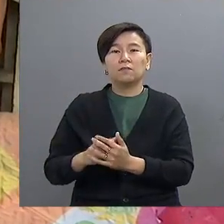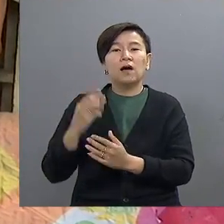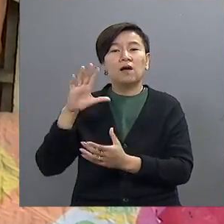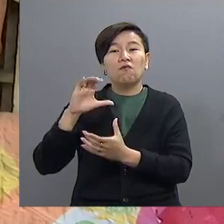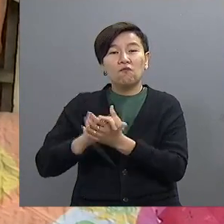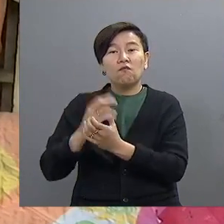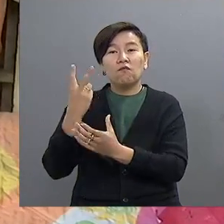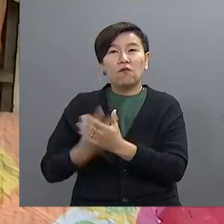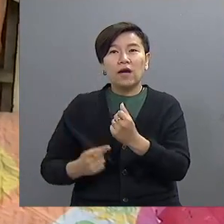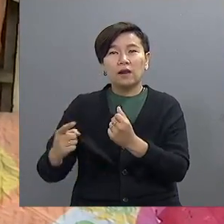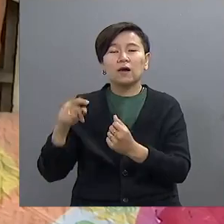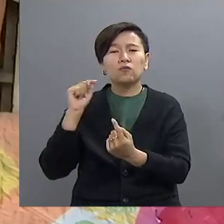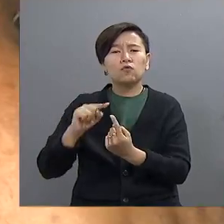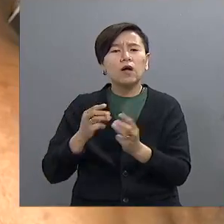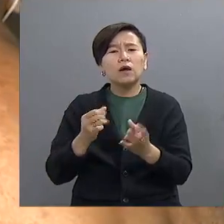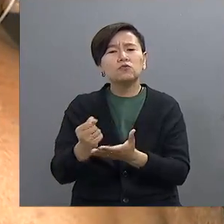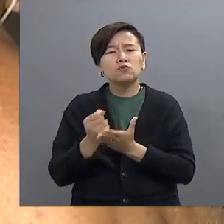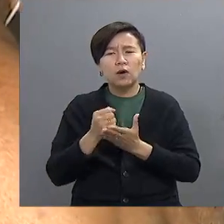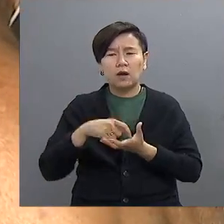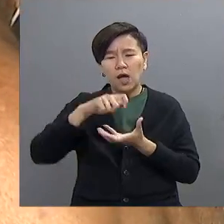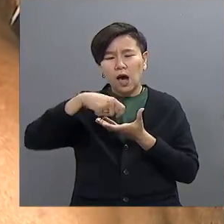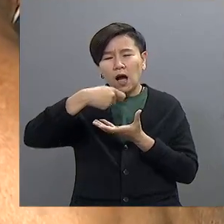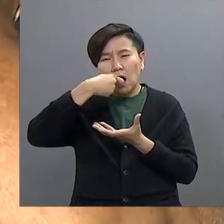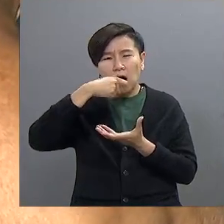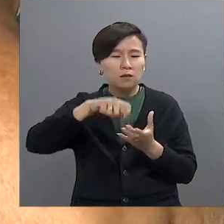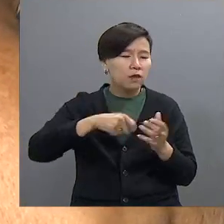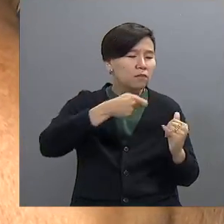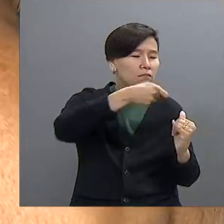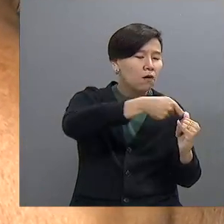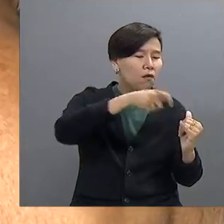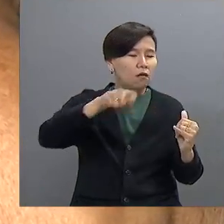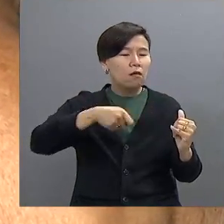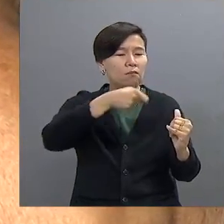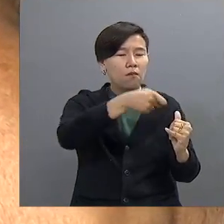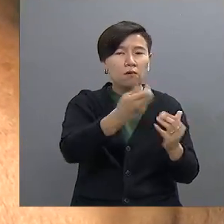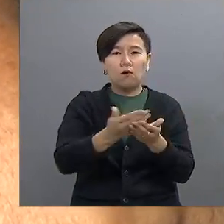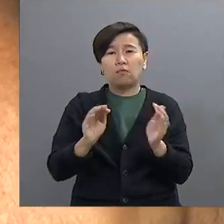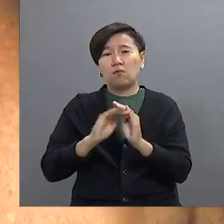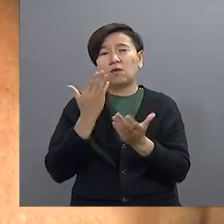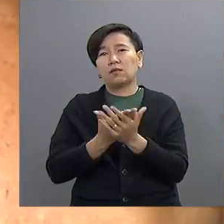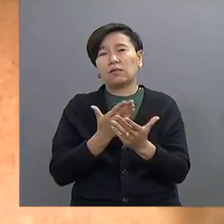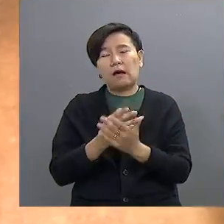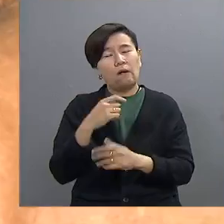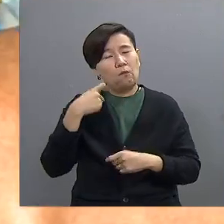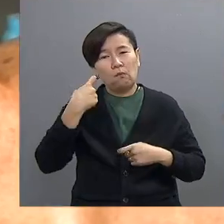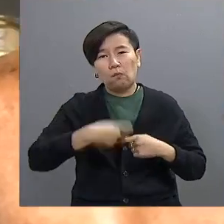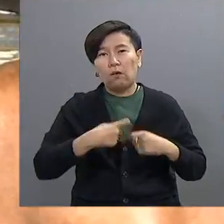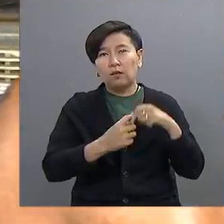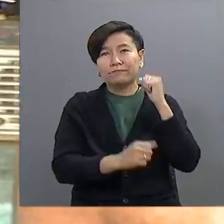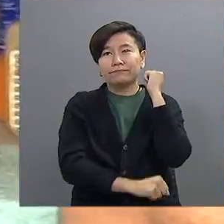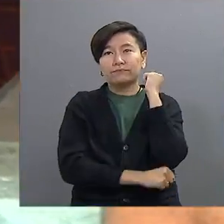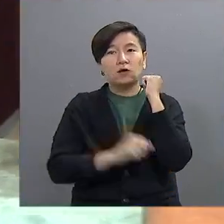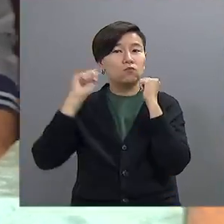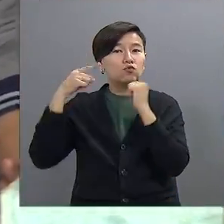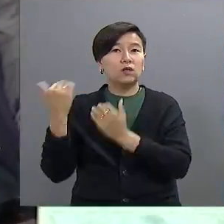ป้อนข้าวป้อนน้ำดูแลกันนะคะครอบครัวก็ไม่มีรายได้อะไรนางยาเองเนี่ยนะลูกสาวก็มีรายได้แค่วัน